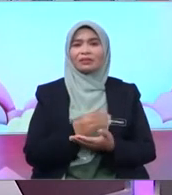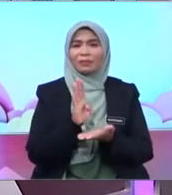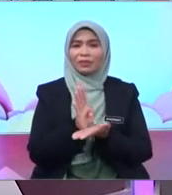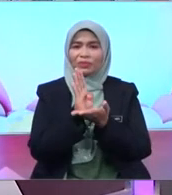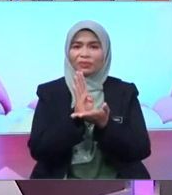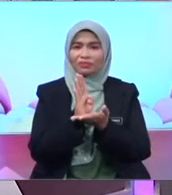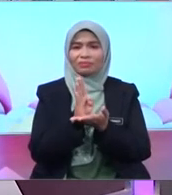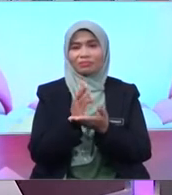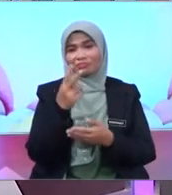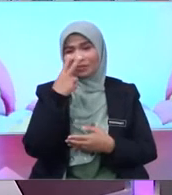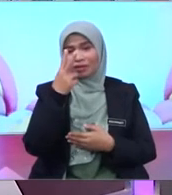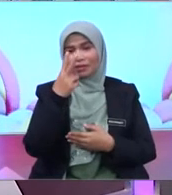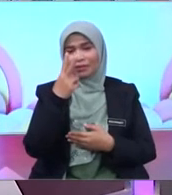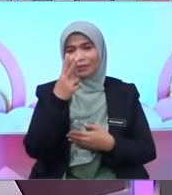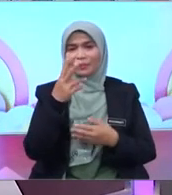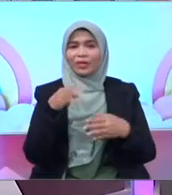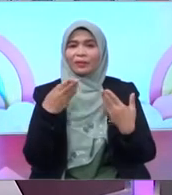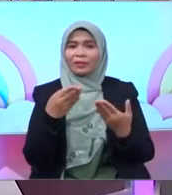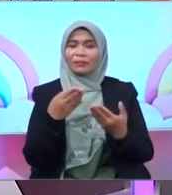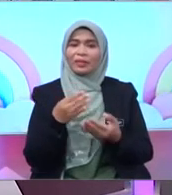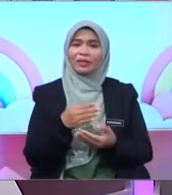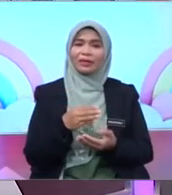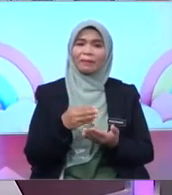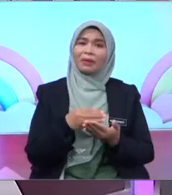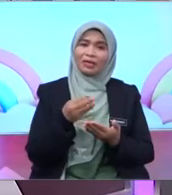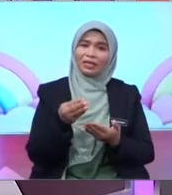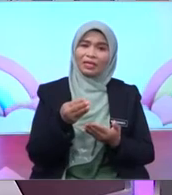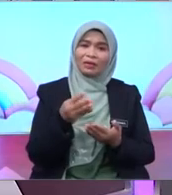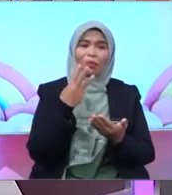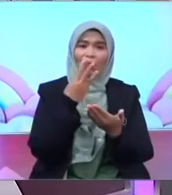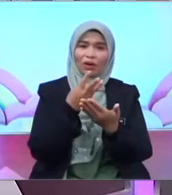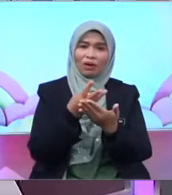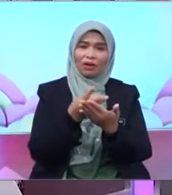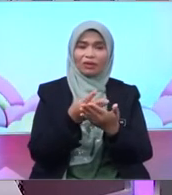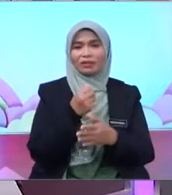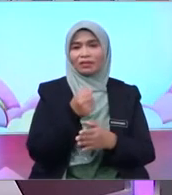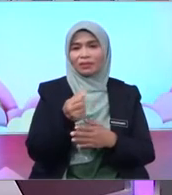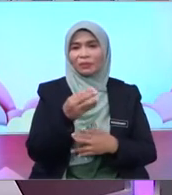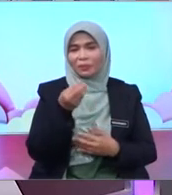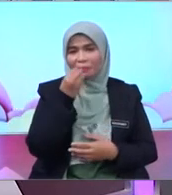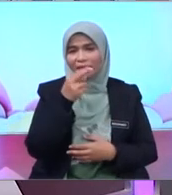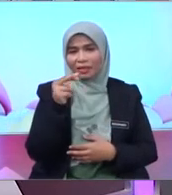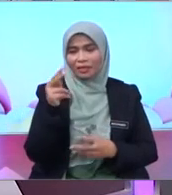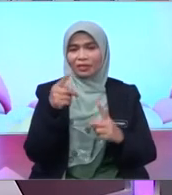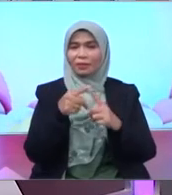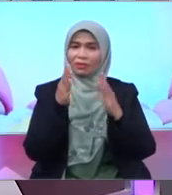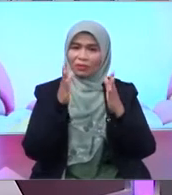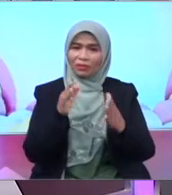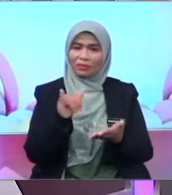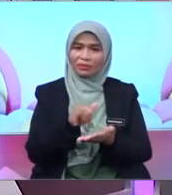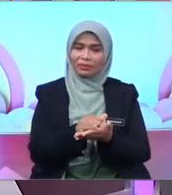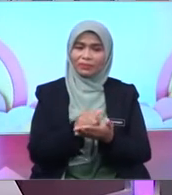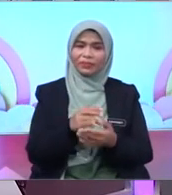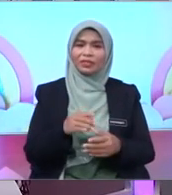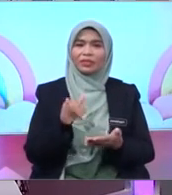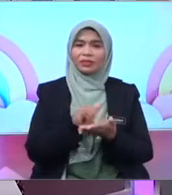memberi bantuan dari segi uang ataupun kita belikan roti kepada peminta sedekah sebuah petak casing Okto adalah